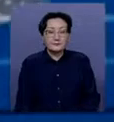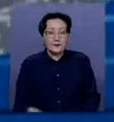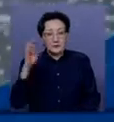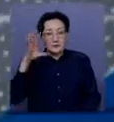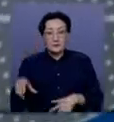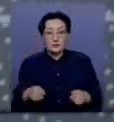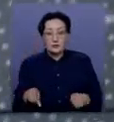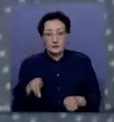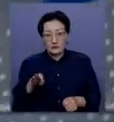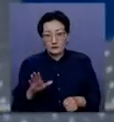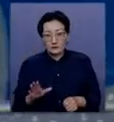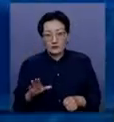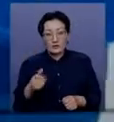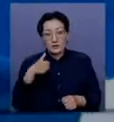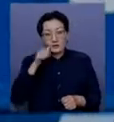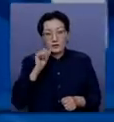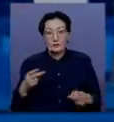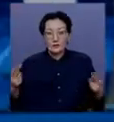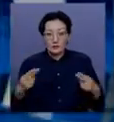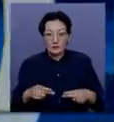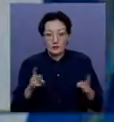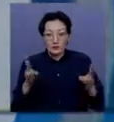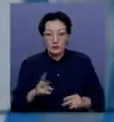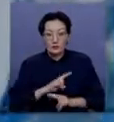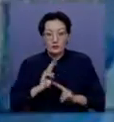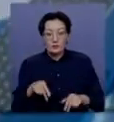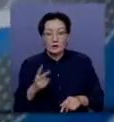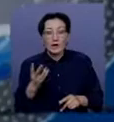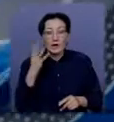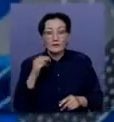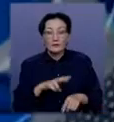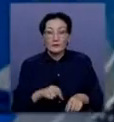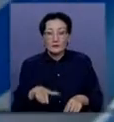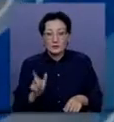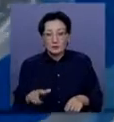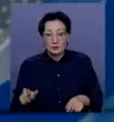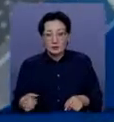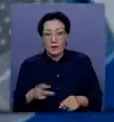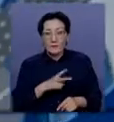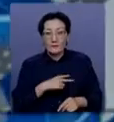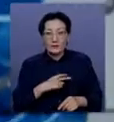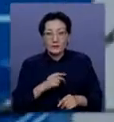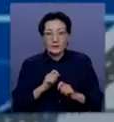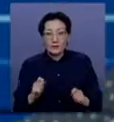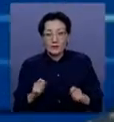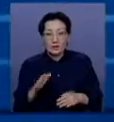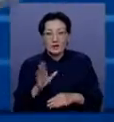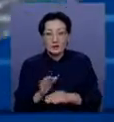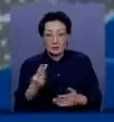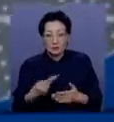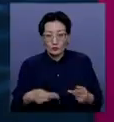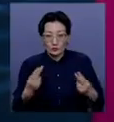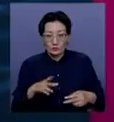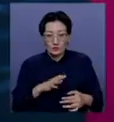Мемлекет башысы Қасым Жомарт Тоқаев кеше блок бекеттегі апаттан қаза болған алматылық полицейлерді медальмен марапаттау туралы жарлыққа қол